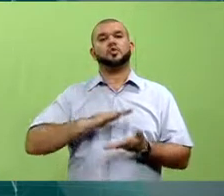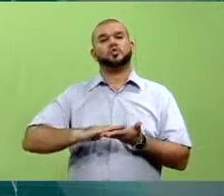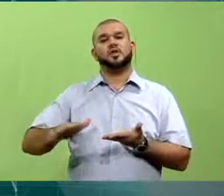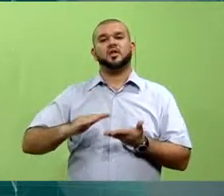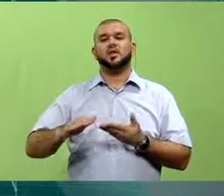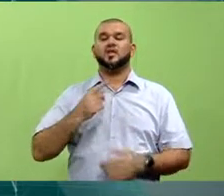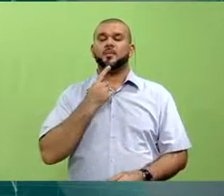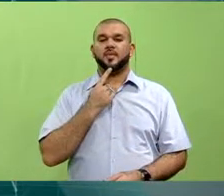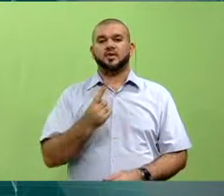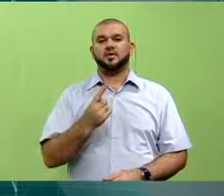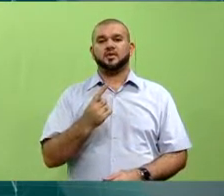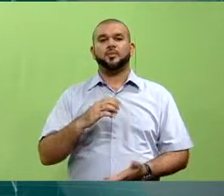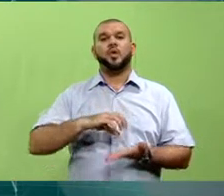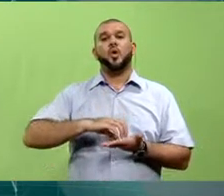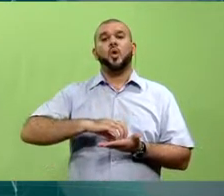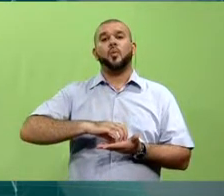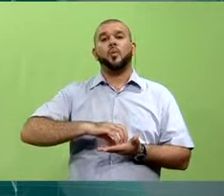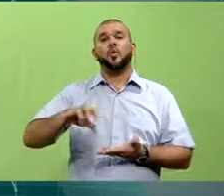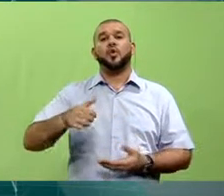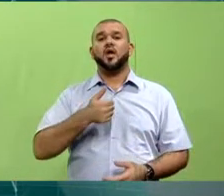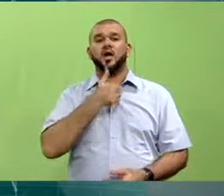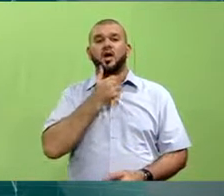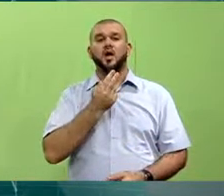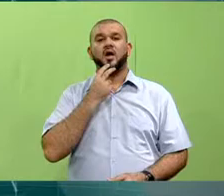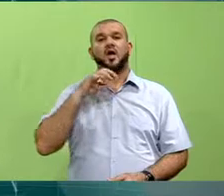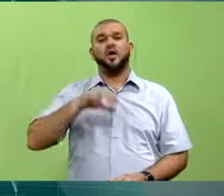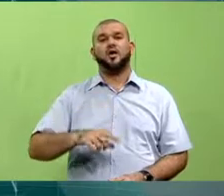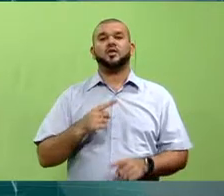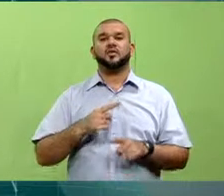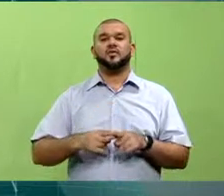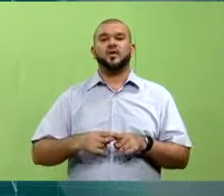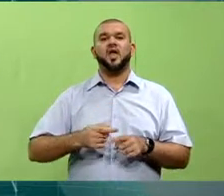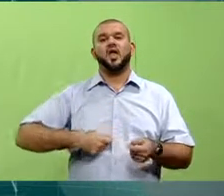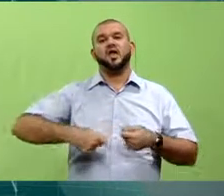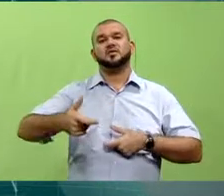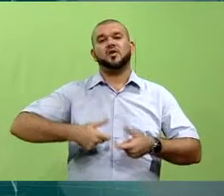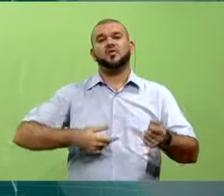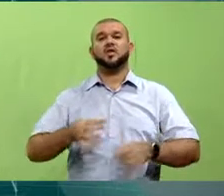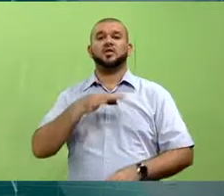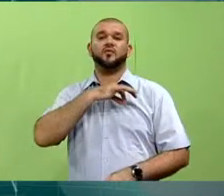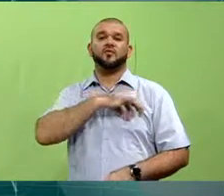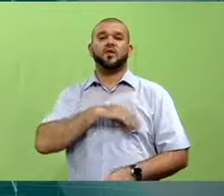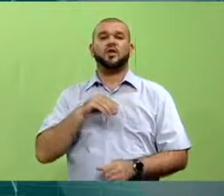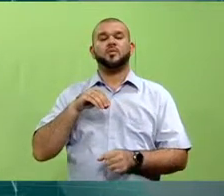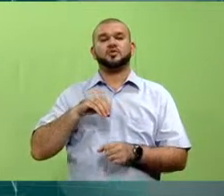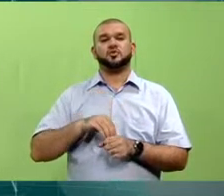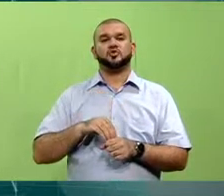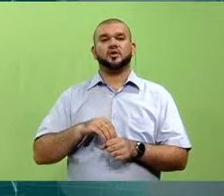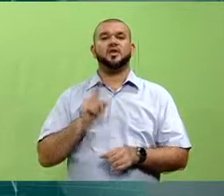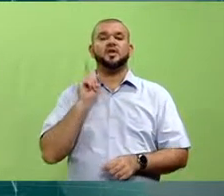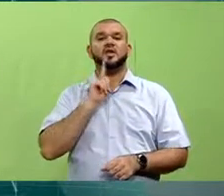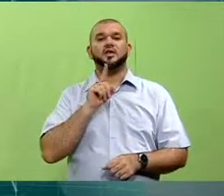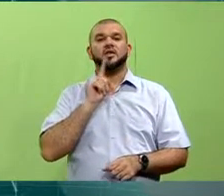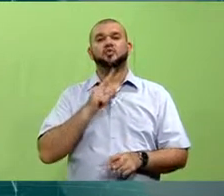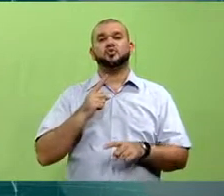ve esnafının faydalanması için İngilizce ve Rumca dillerde kurslar düzenleyeceklerini